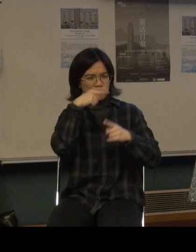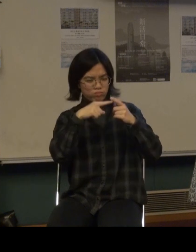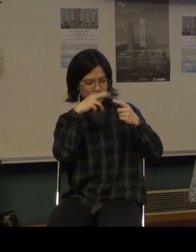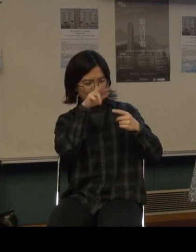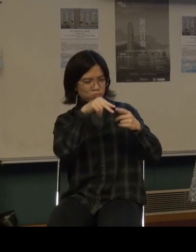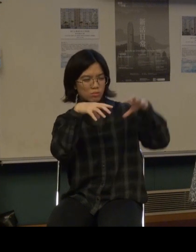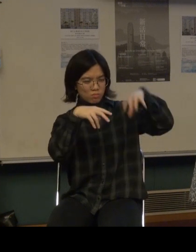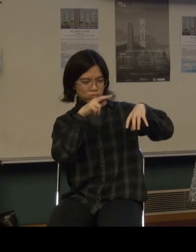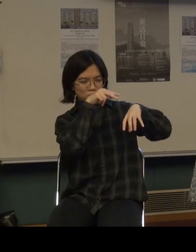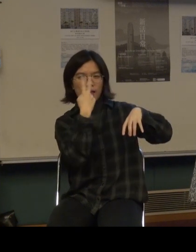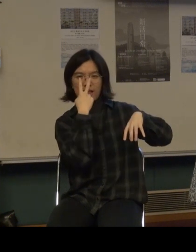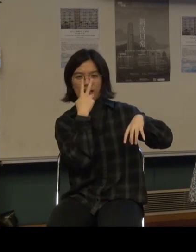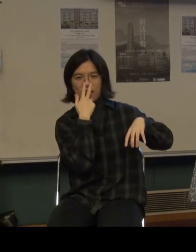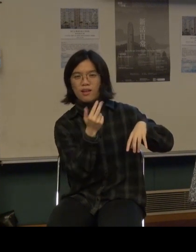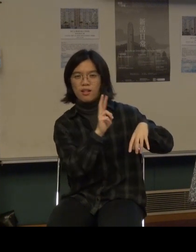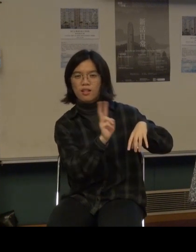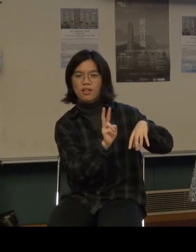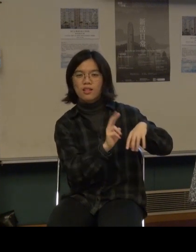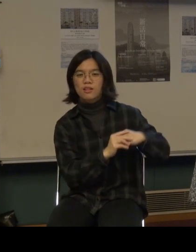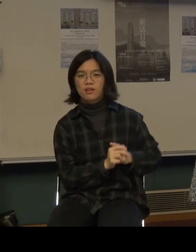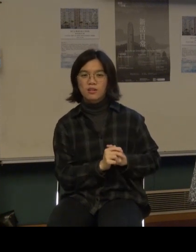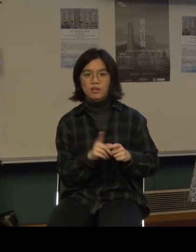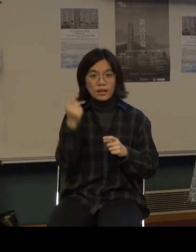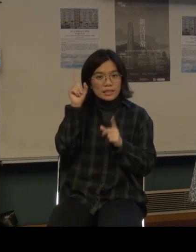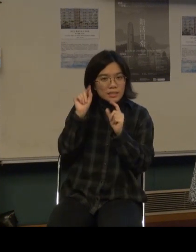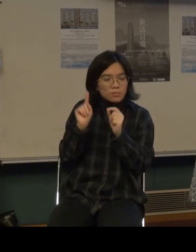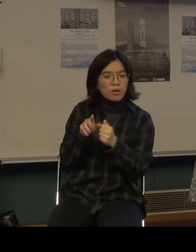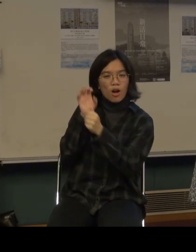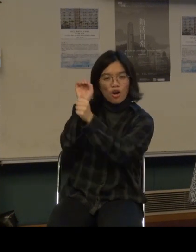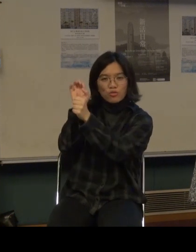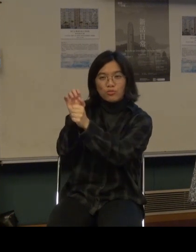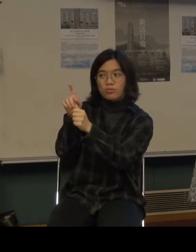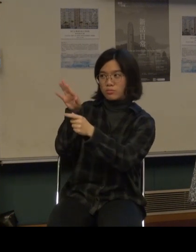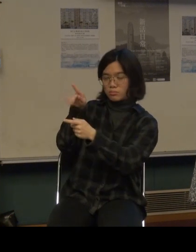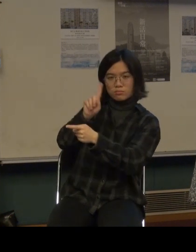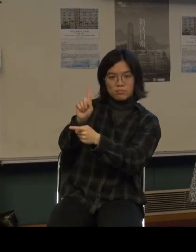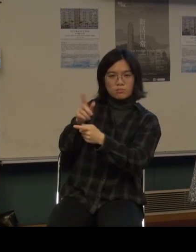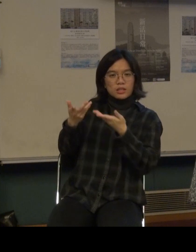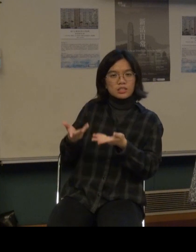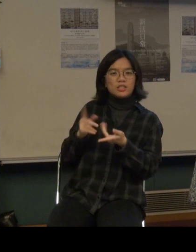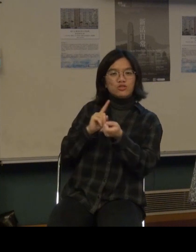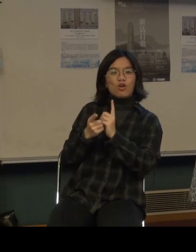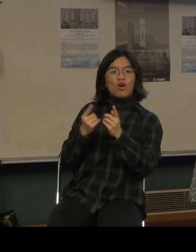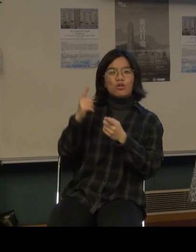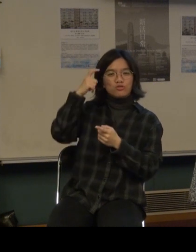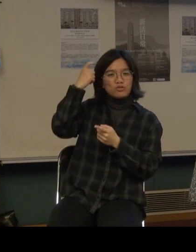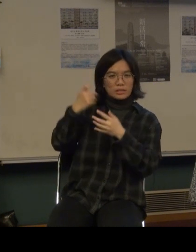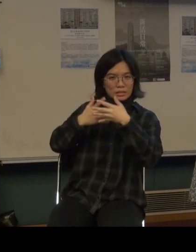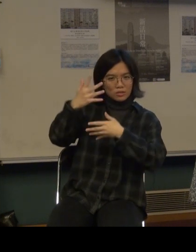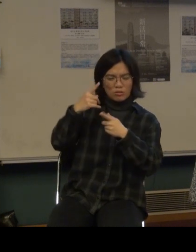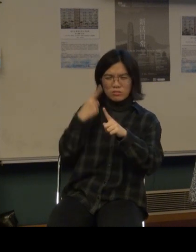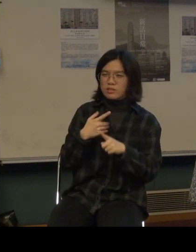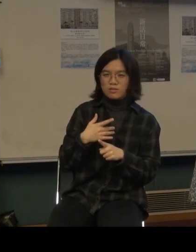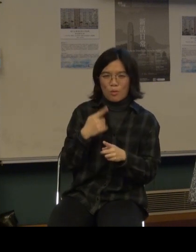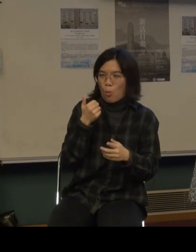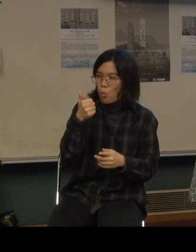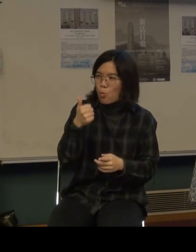投資者去講咧，即係話咧現代主義嘅建築咧，其實係有一個好處，有一個吸引力喺